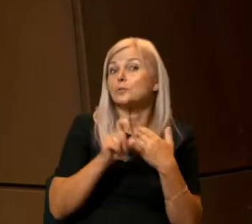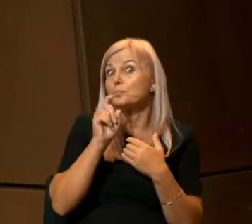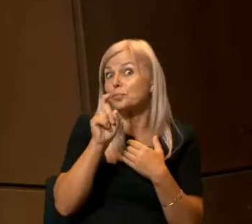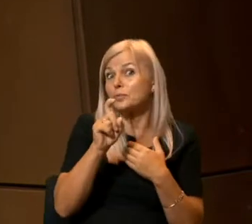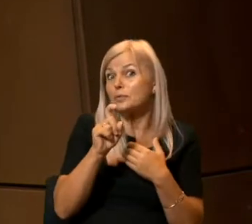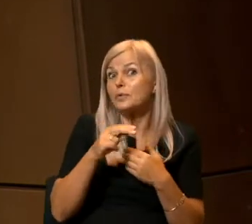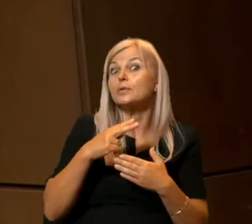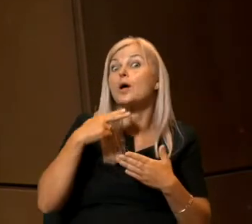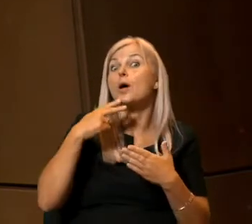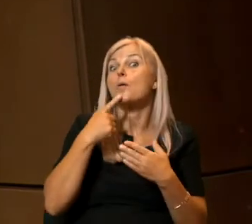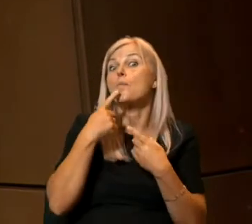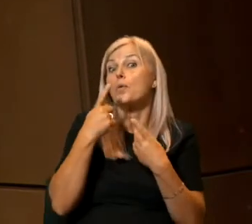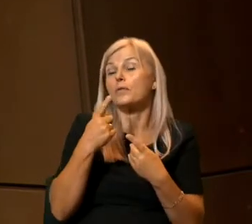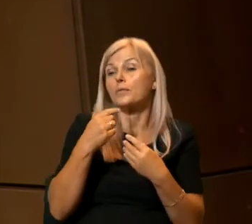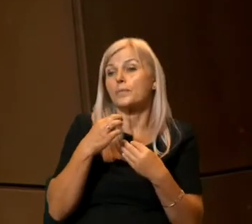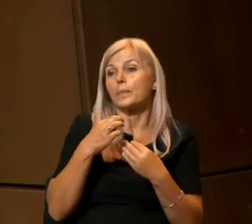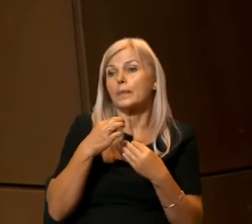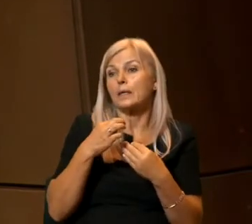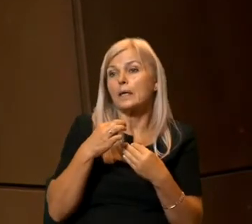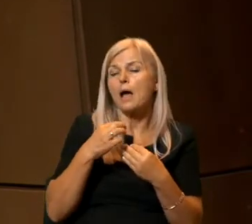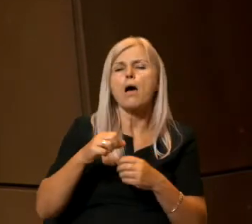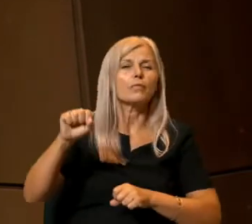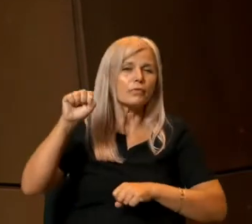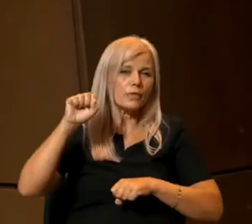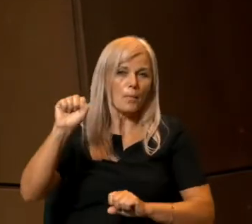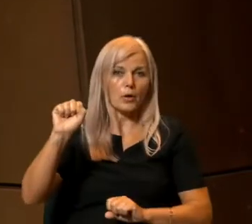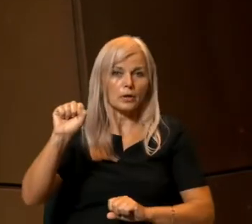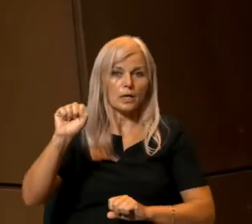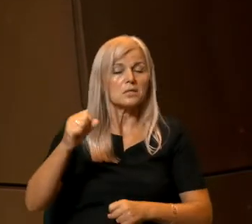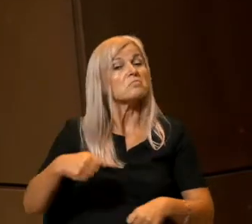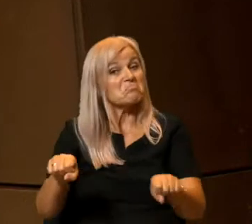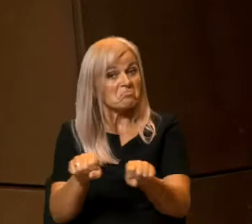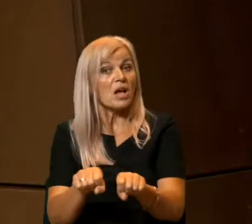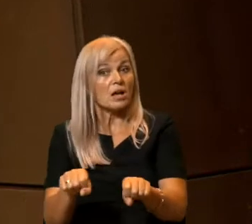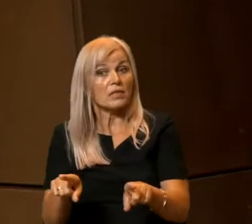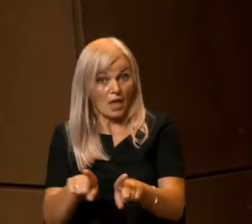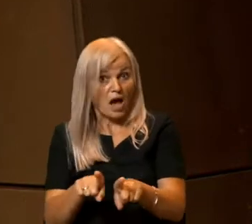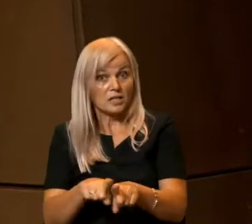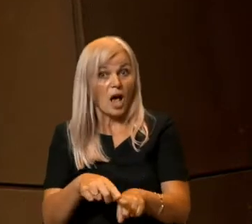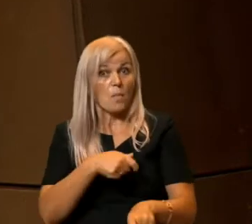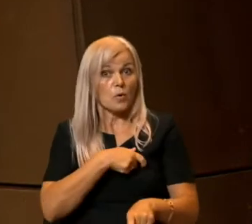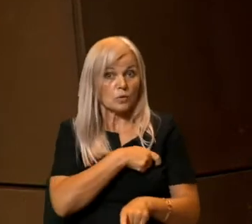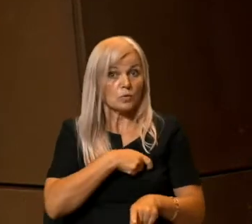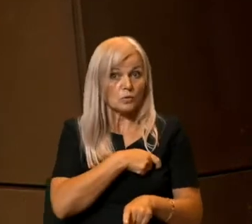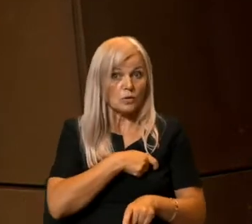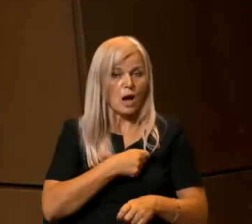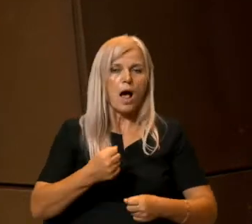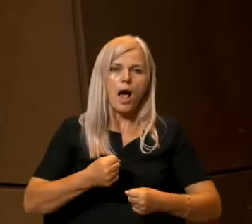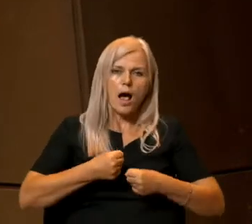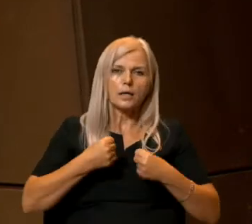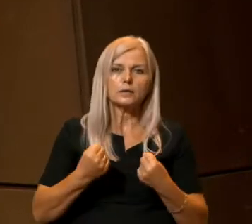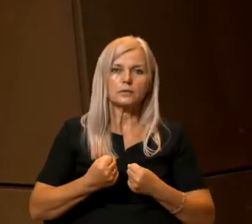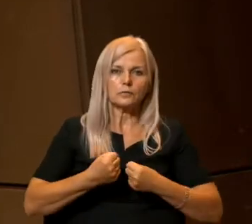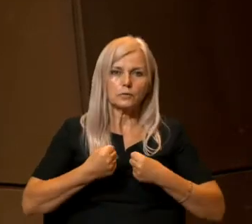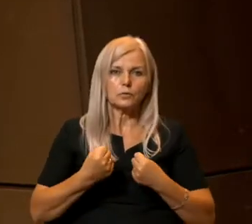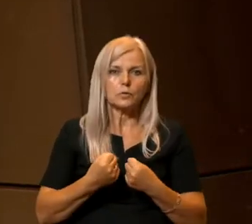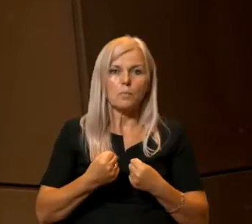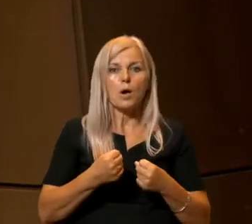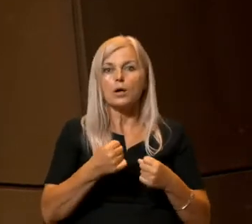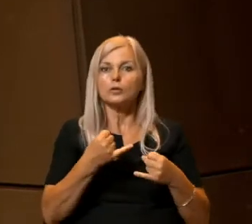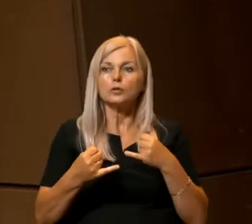Państwu przedstawić. A więc demokracja i solidarność działają, jeżeli relacja